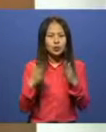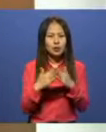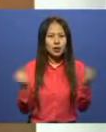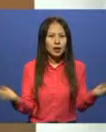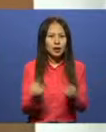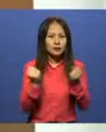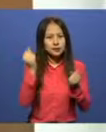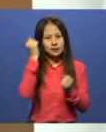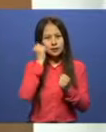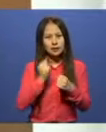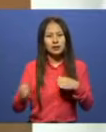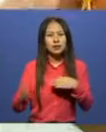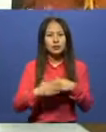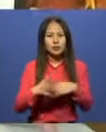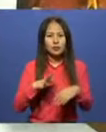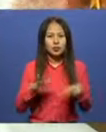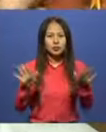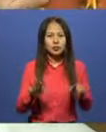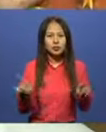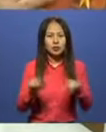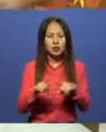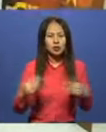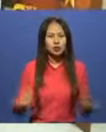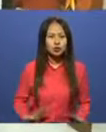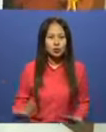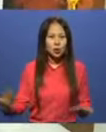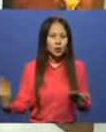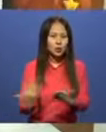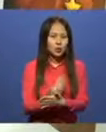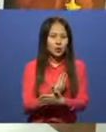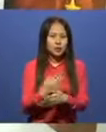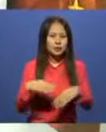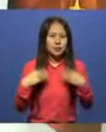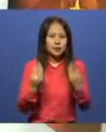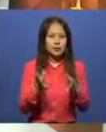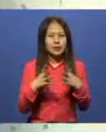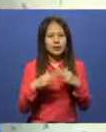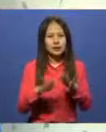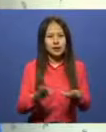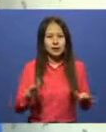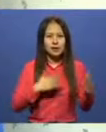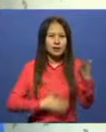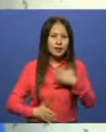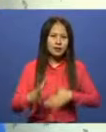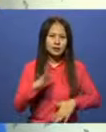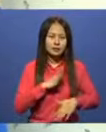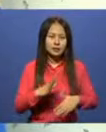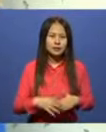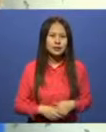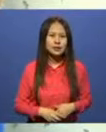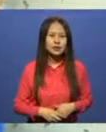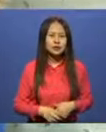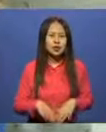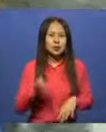тоңасқыш бірнеше күн бұрын істен шыққан екен. Ардагер тұрмыстық техниканың жаңасына қолы жетіп, балаша қуанды. Спасибо за победу!